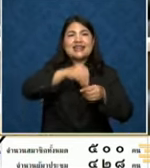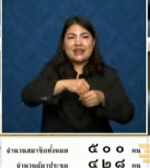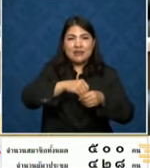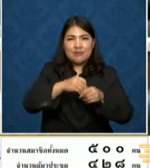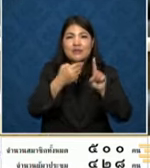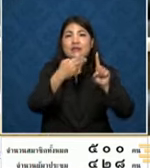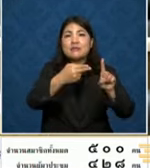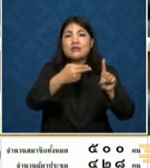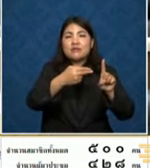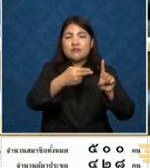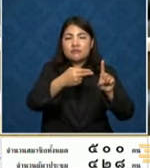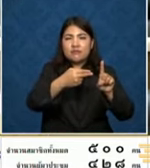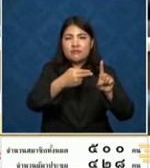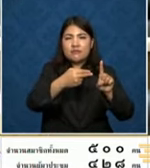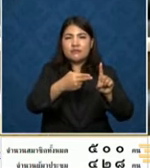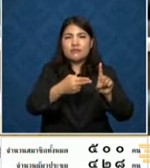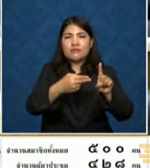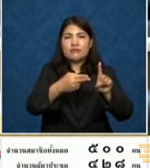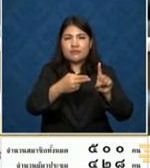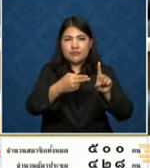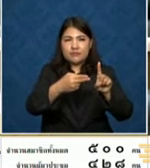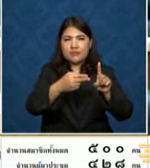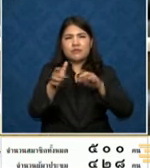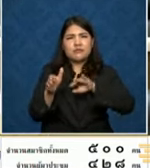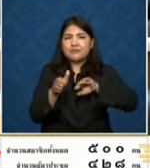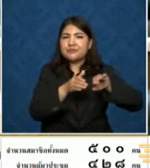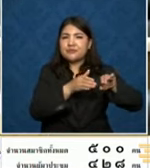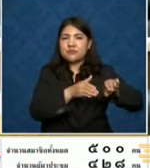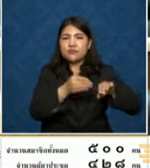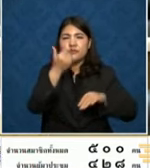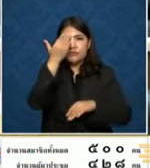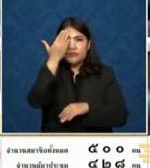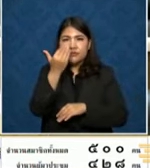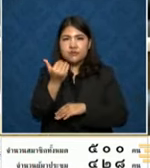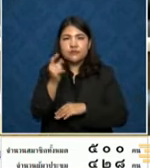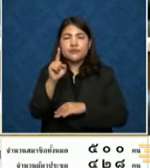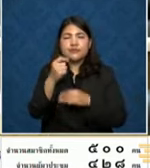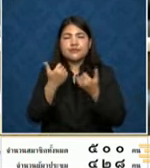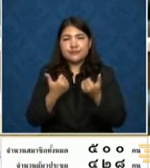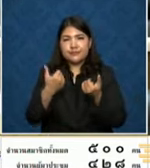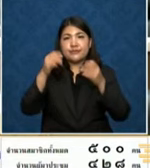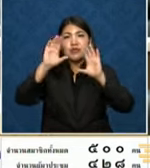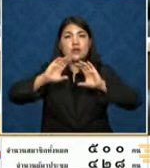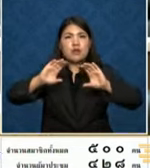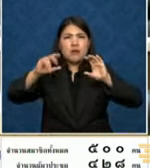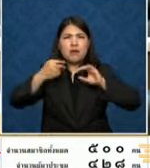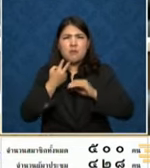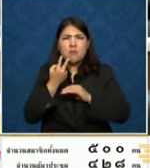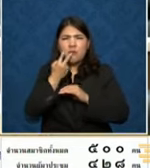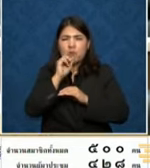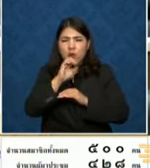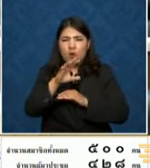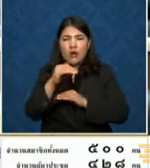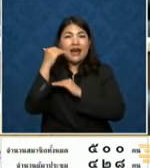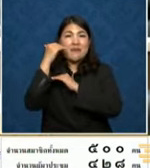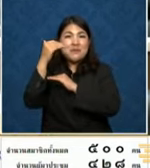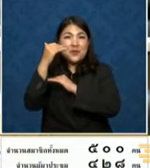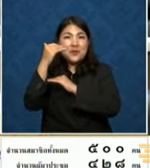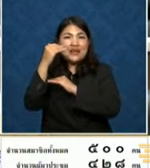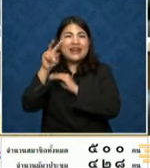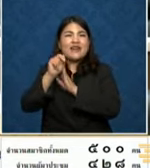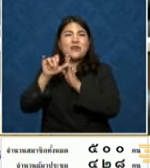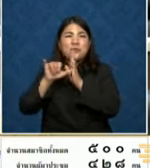วอลเล็ตเรื่องนี้ขออนุญาตผ่านไปก่อนนะครับเนื่องจากว่ารัฐบาลไปกำหนดไว้ในนโยบายรัฐบาลเช่น